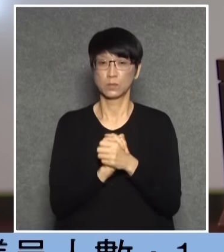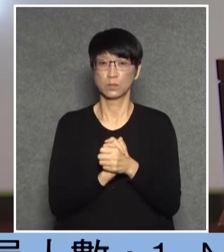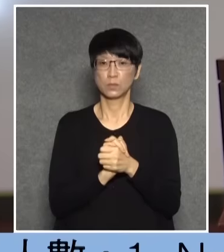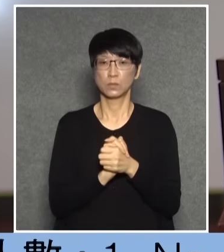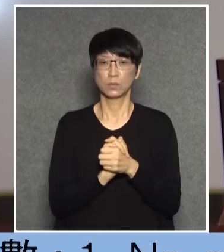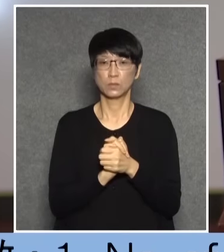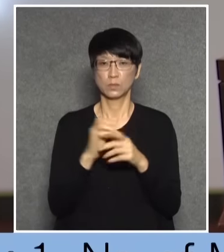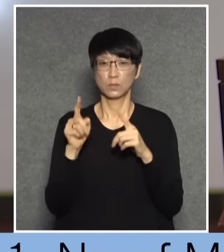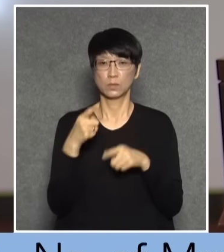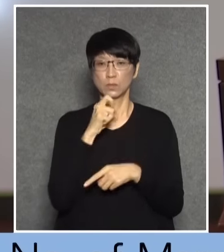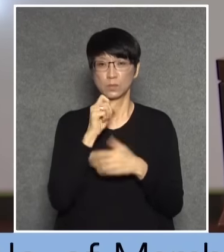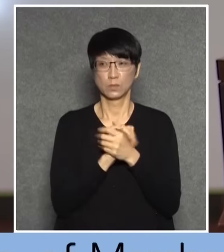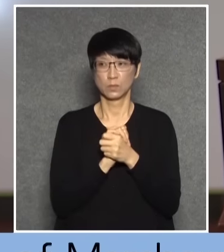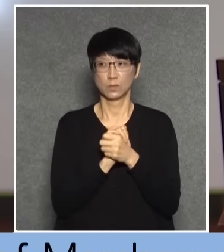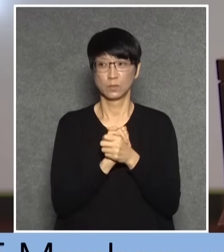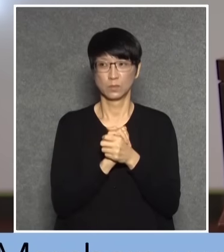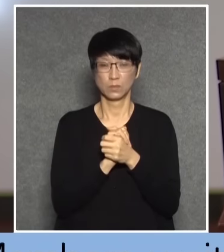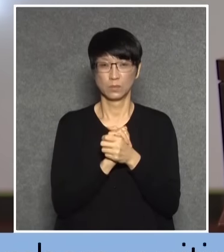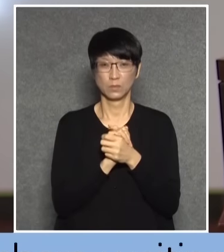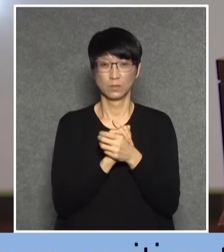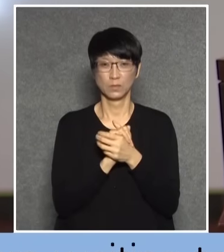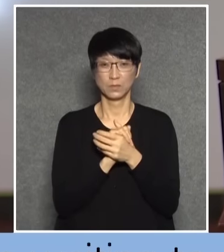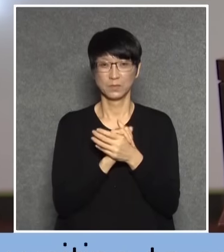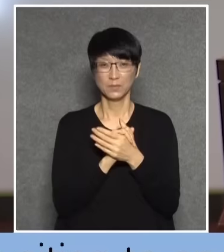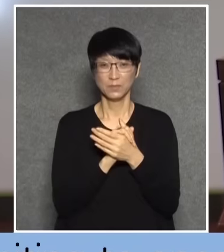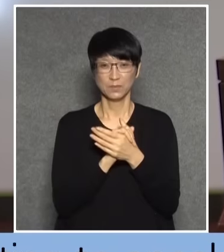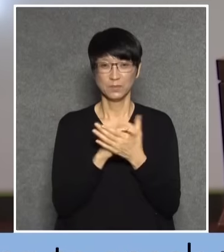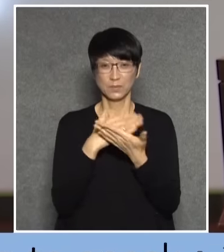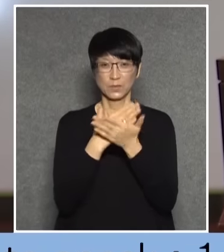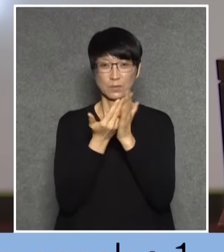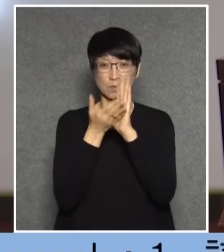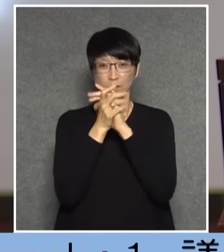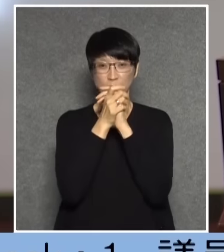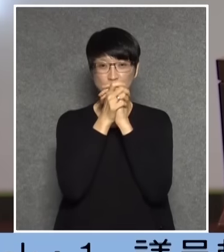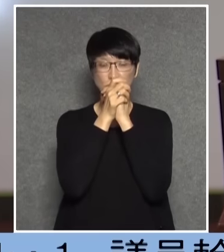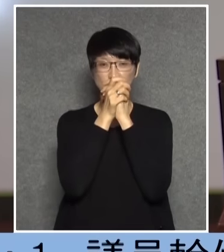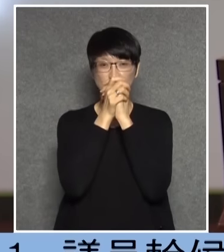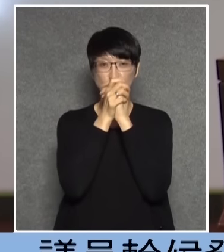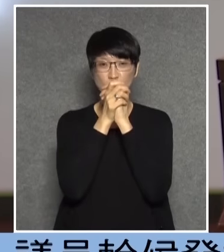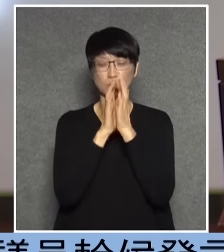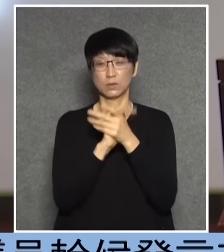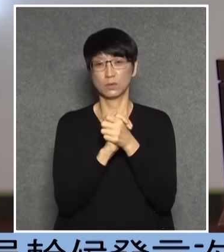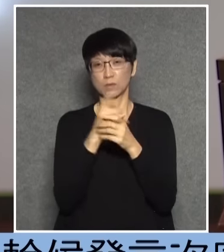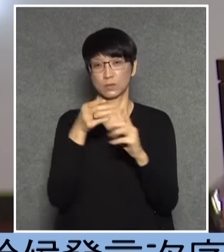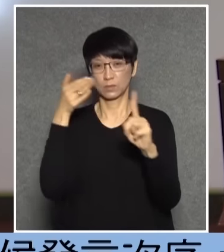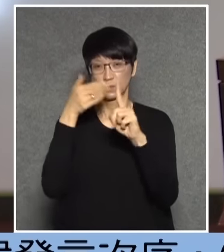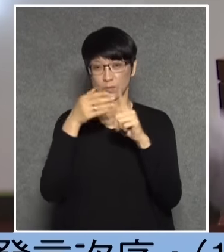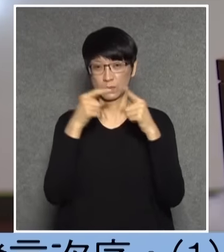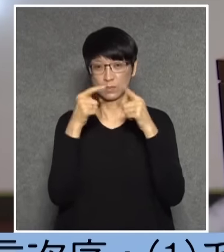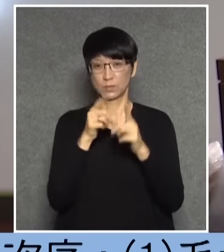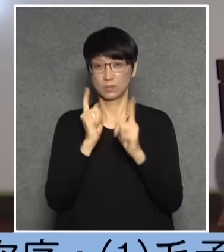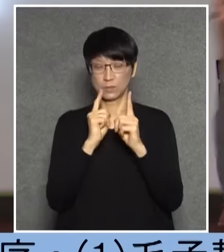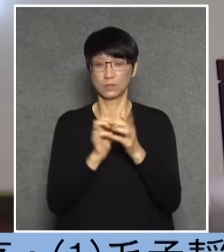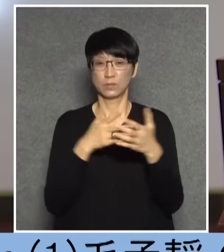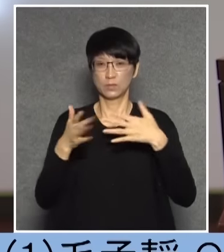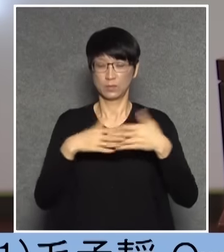呢，即是你執法部門在個工作完成了之後，那你也不會主動告訴即係嗰啲目標人物聽咁啊，或者件事完咗